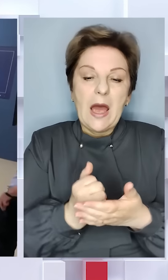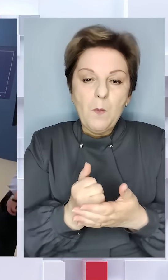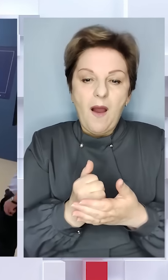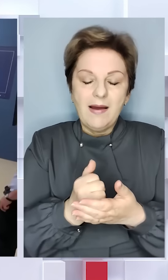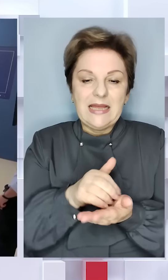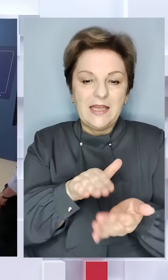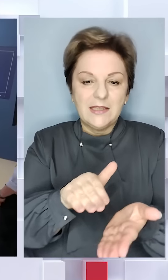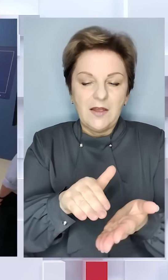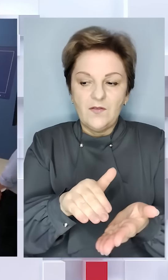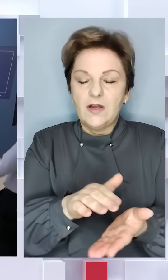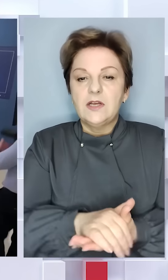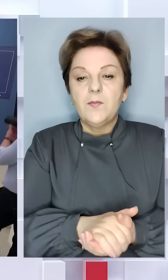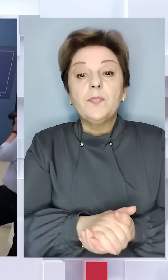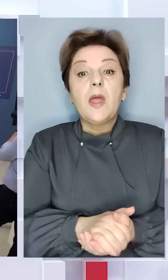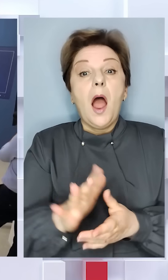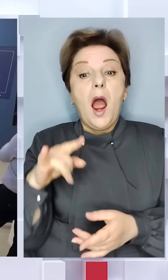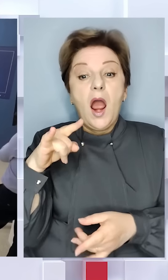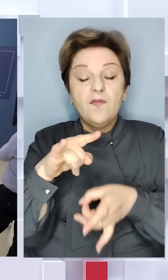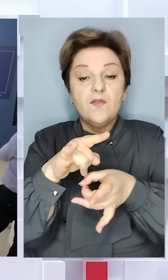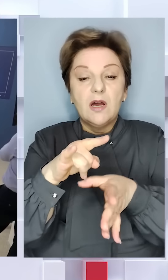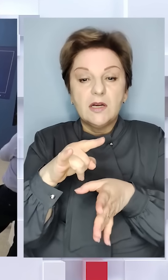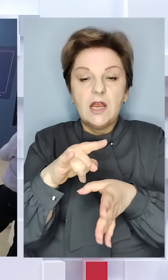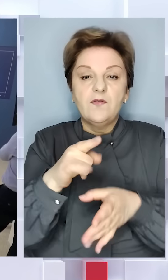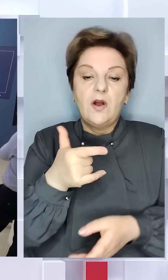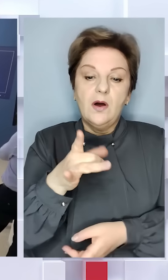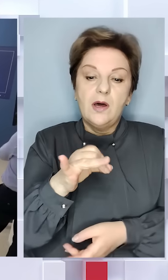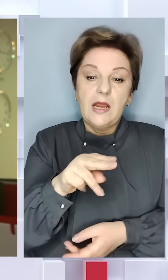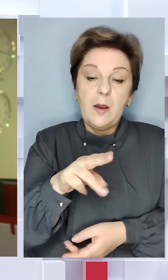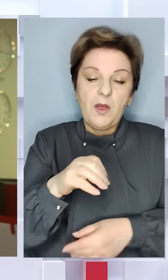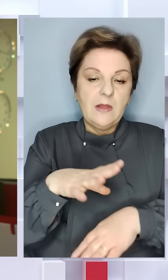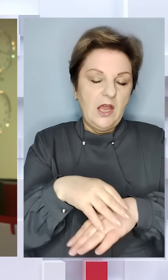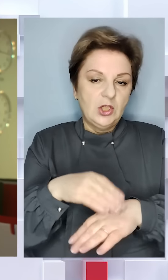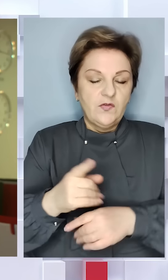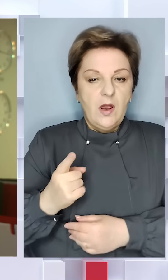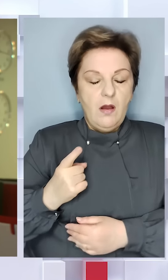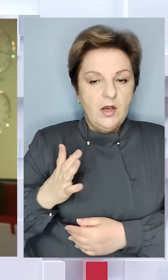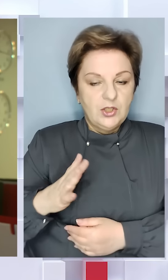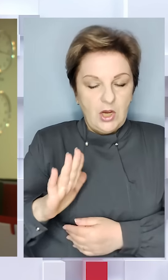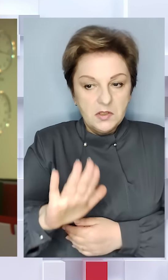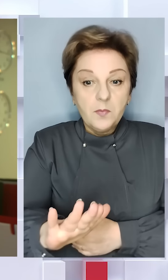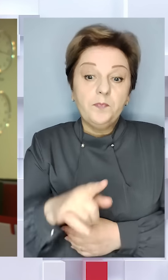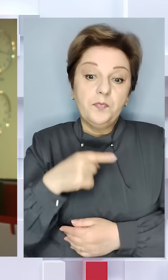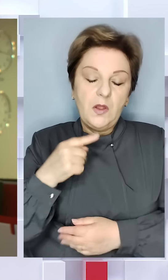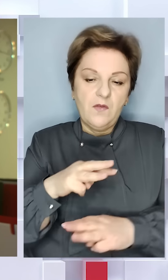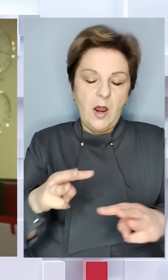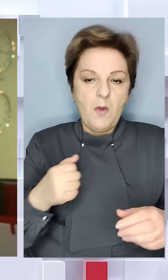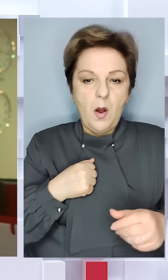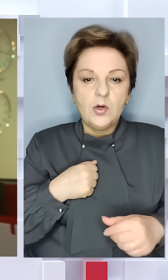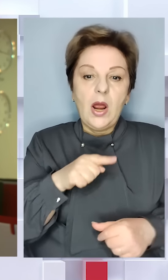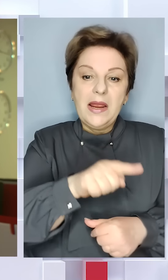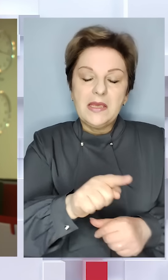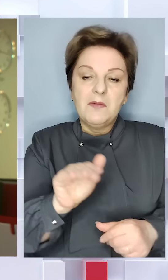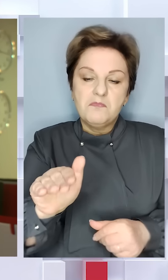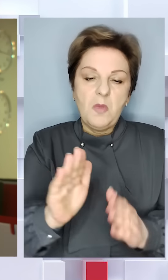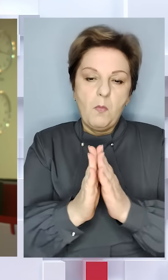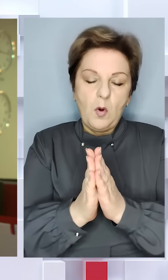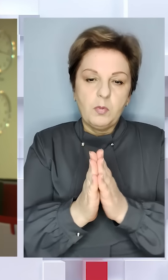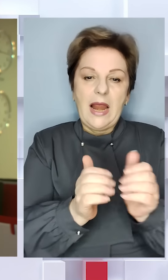302. А от з винищувачами «Гріпен» шведи вирішили зачекати. За словами міністра оборони країни, їх попросили партнери